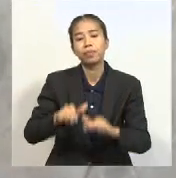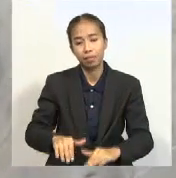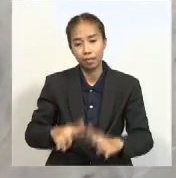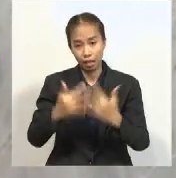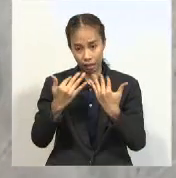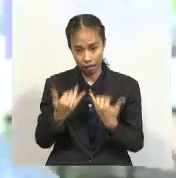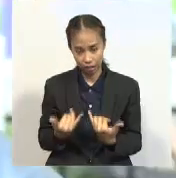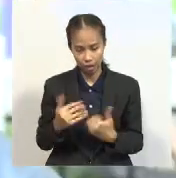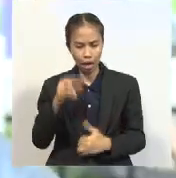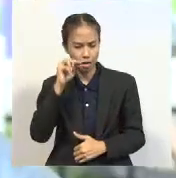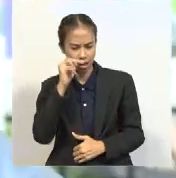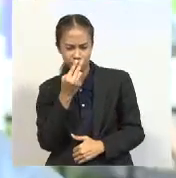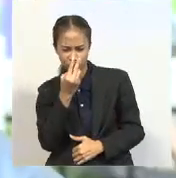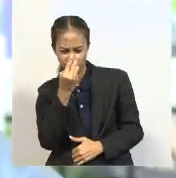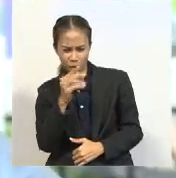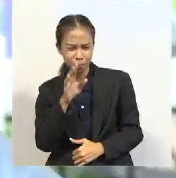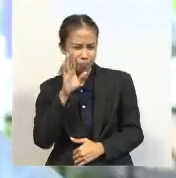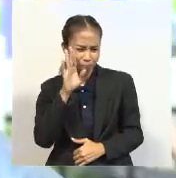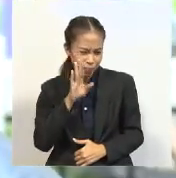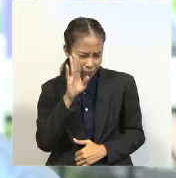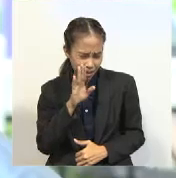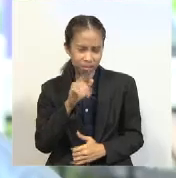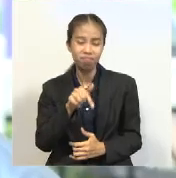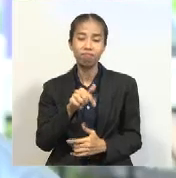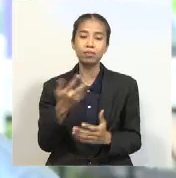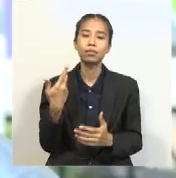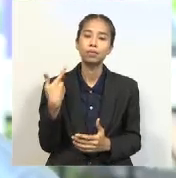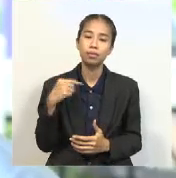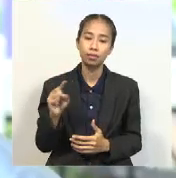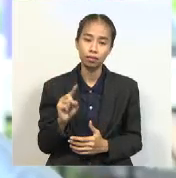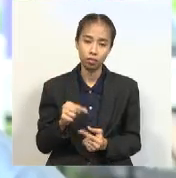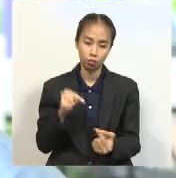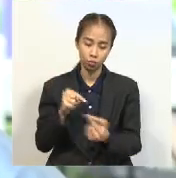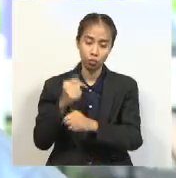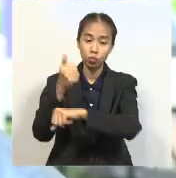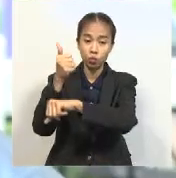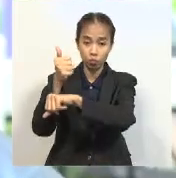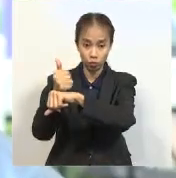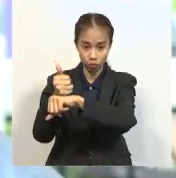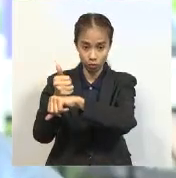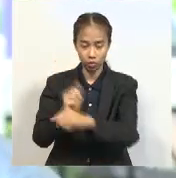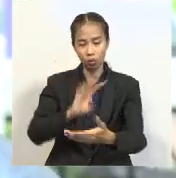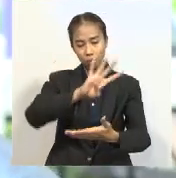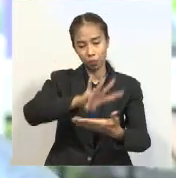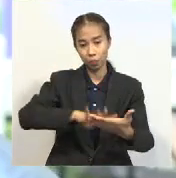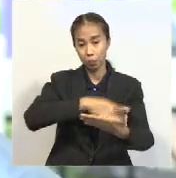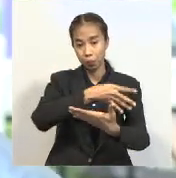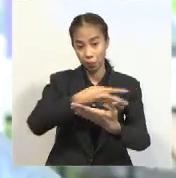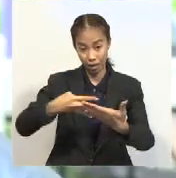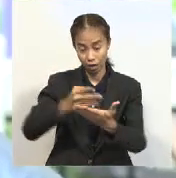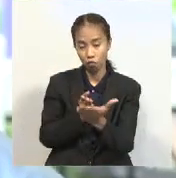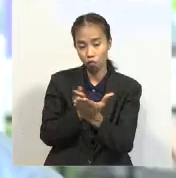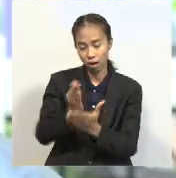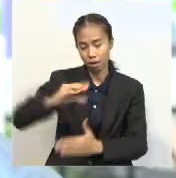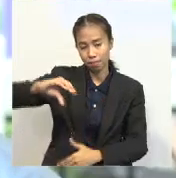ว่าน้ำประปามีสีขุ่นด้วยนั้นทางนายนพดลเฉลิมชัยรัตกุลผู้อำนวยการกองแผนและวิชาการการประป